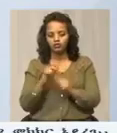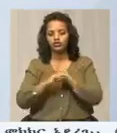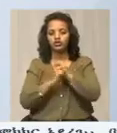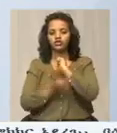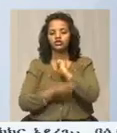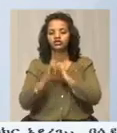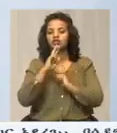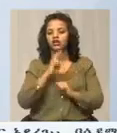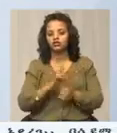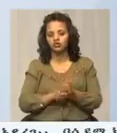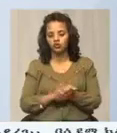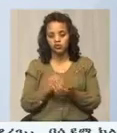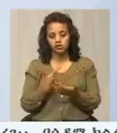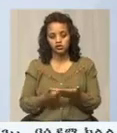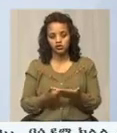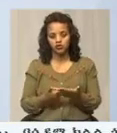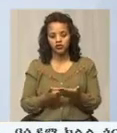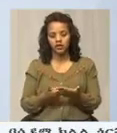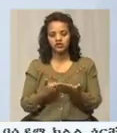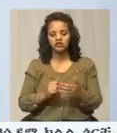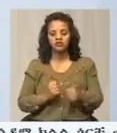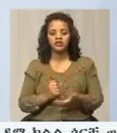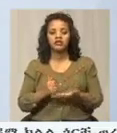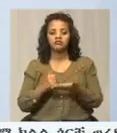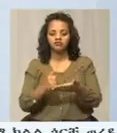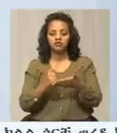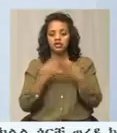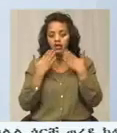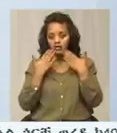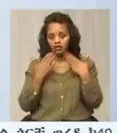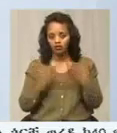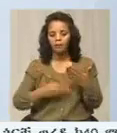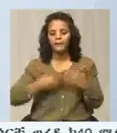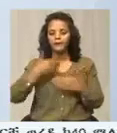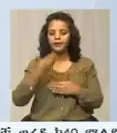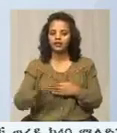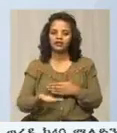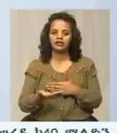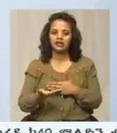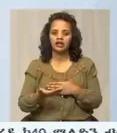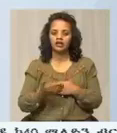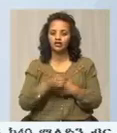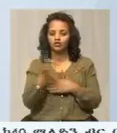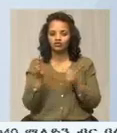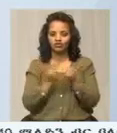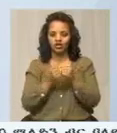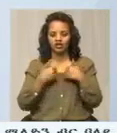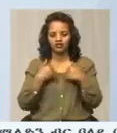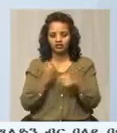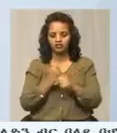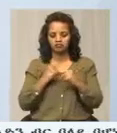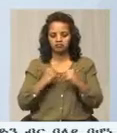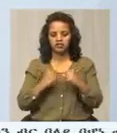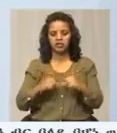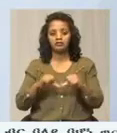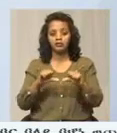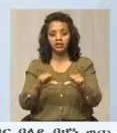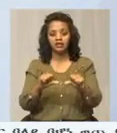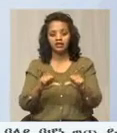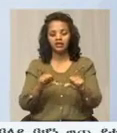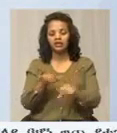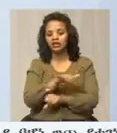ናቸው። በዚሁ ለዚህም ድጋፋቸው እያመሰገንኩ በቀጣይም ከነሱ ጋር ያለንን ስራ አጠናክረን እንደምንቀጥል፣